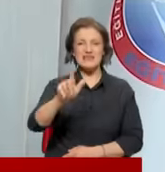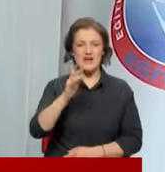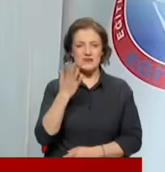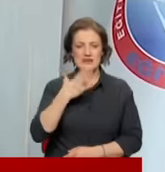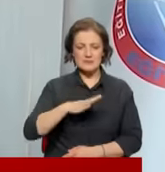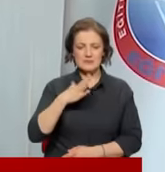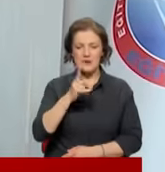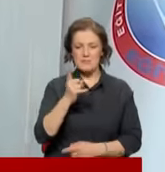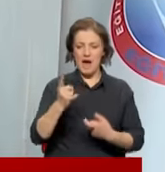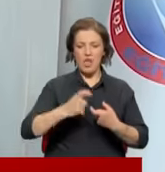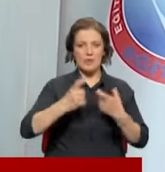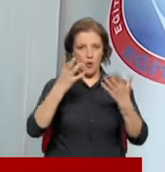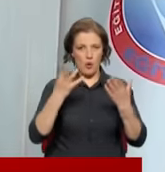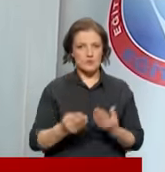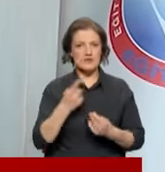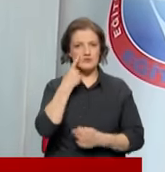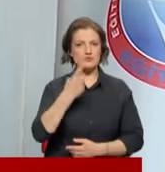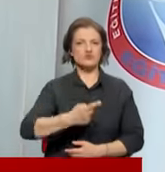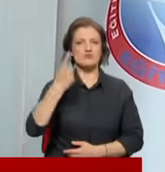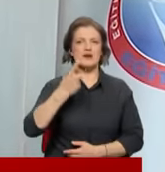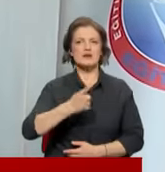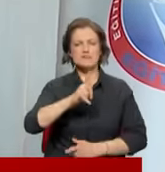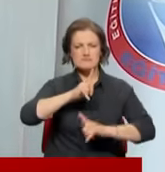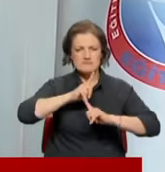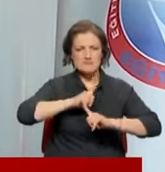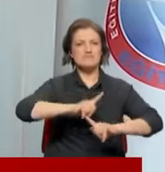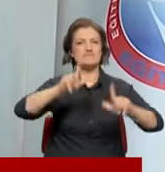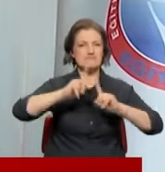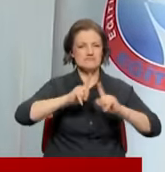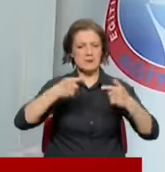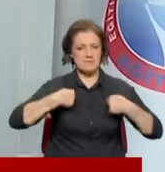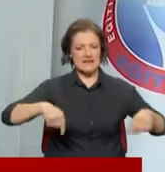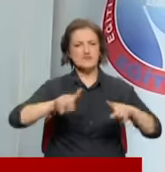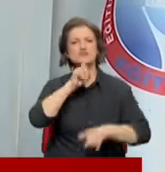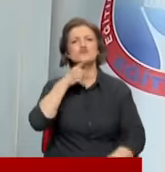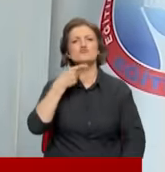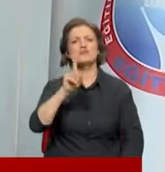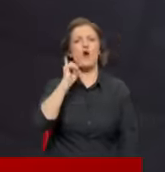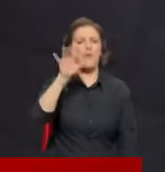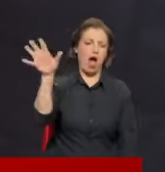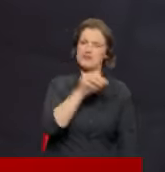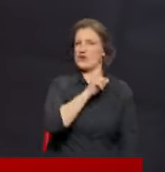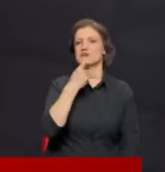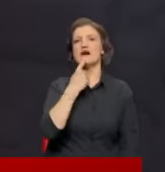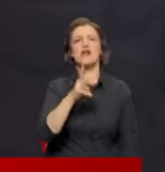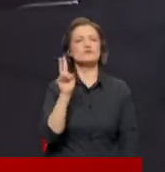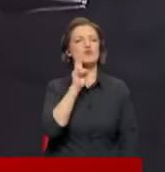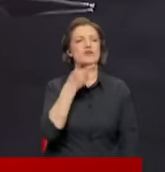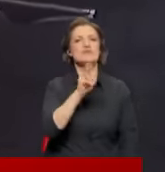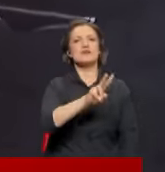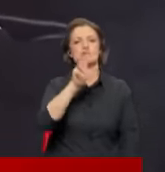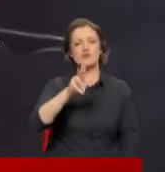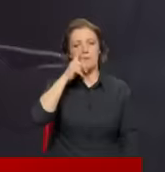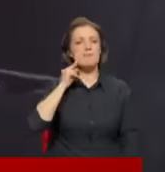talep kadar bir atama olacak olsaydı Cumhurbaşkanı gür sesiyle biz 100 bin öğretmen alacağız derdi. En son 2023